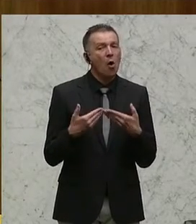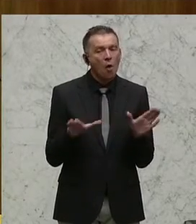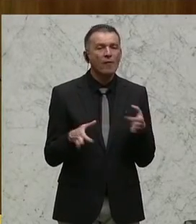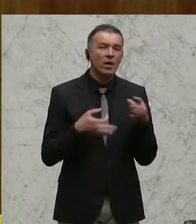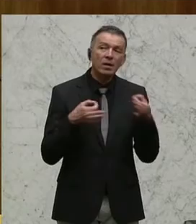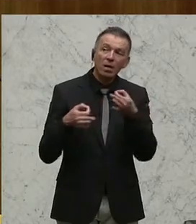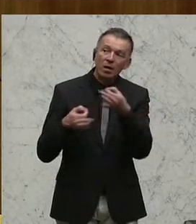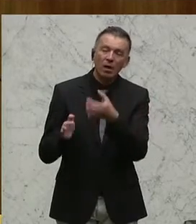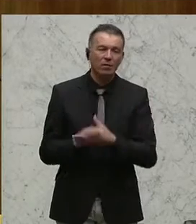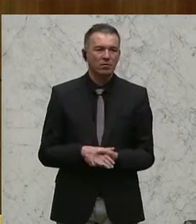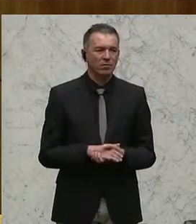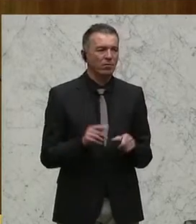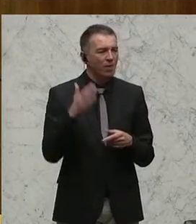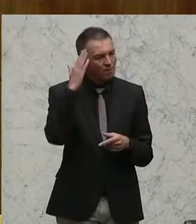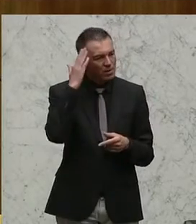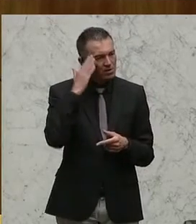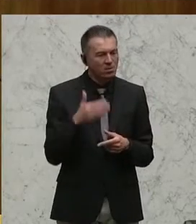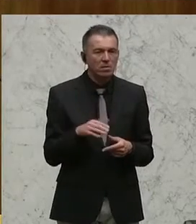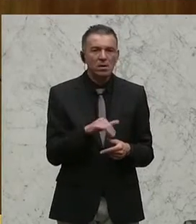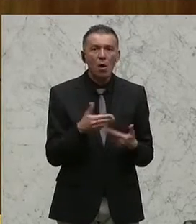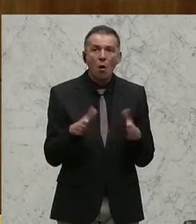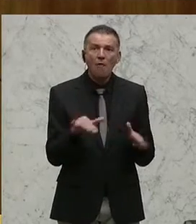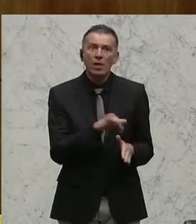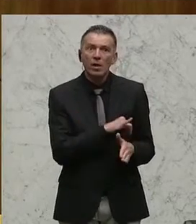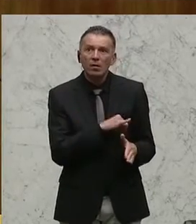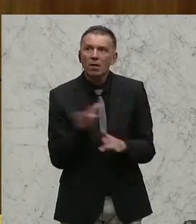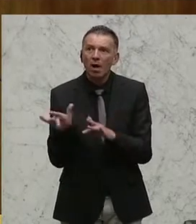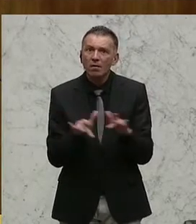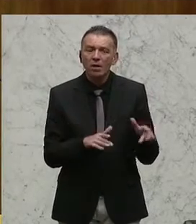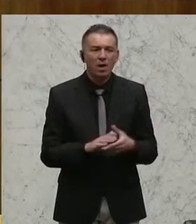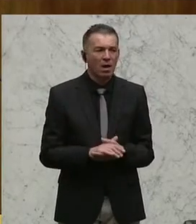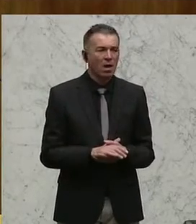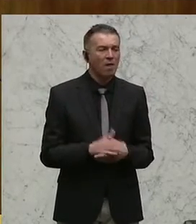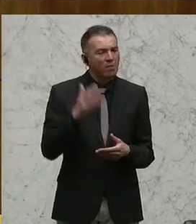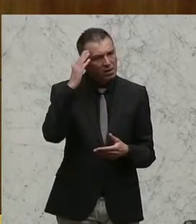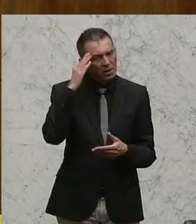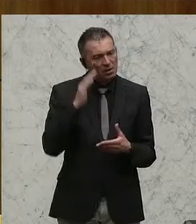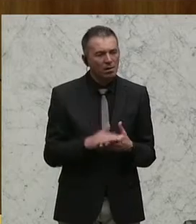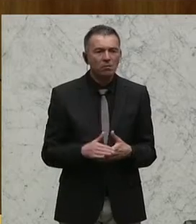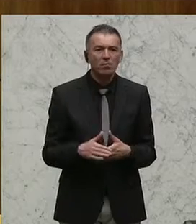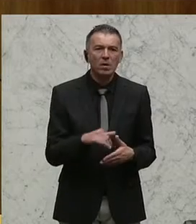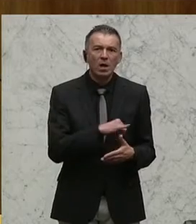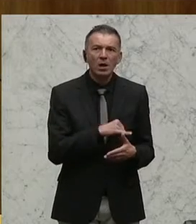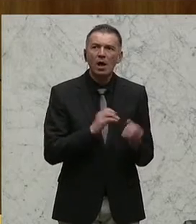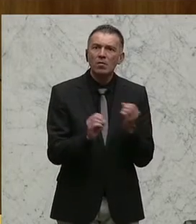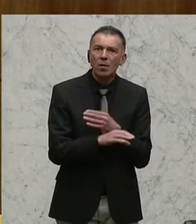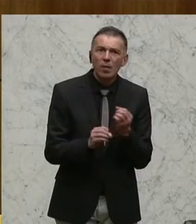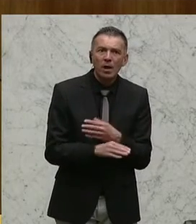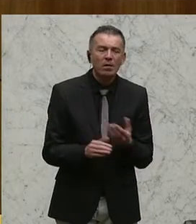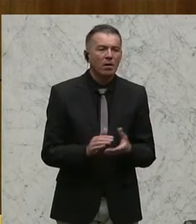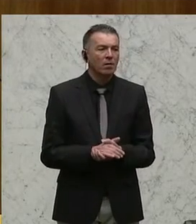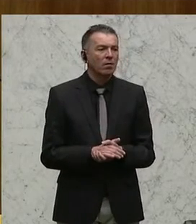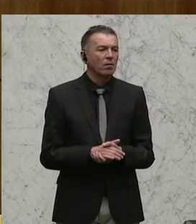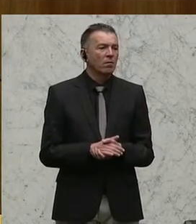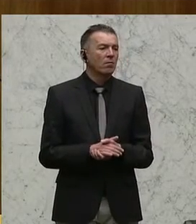öffentlich zu machen. Wir wissen, dass hier ein riesengroßes öffentliches Interesse da ist. Wir kennen das große, ungebrochene Interesse der Medien.